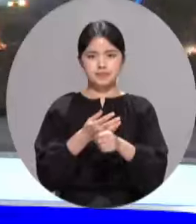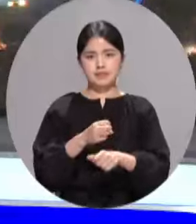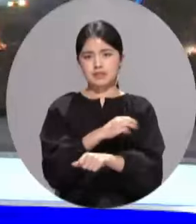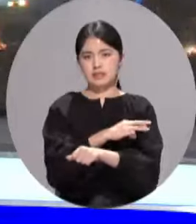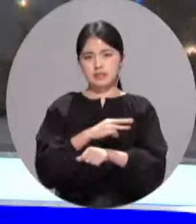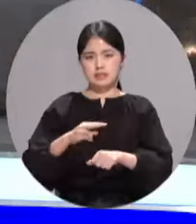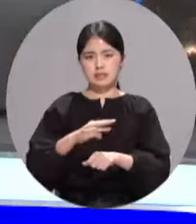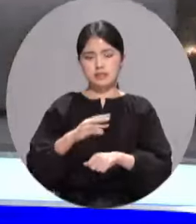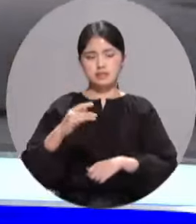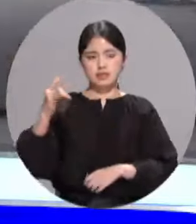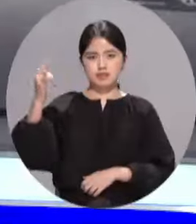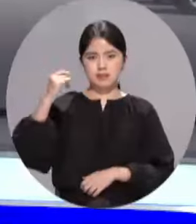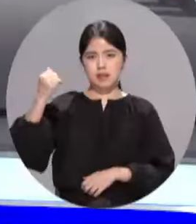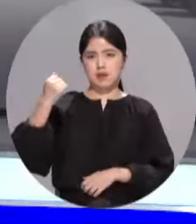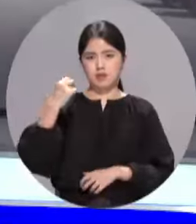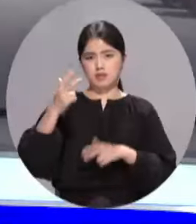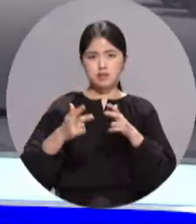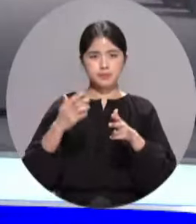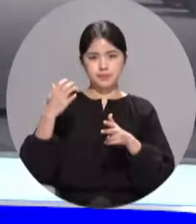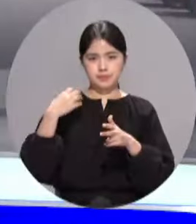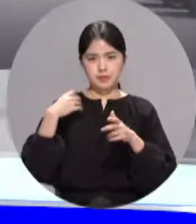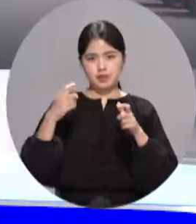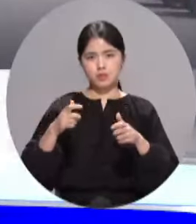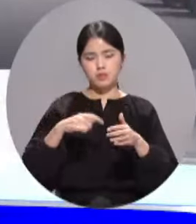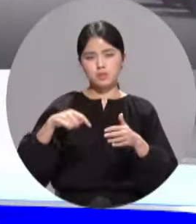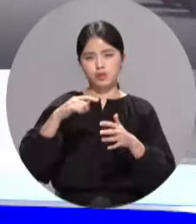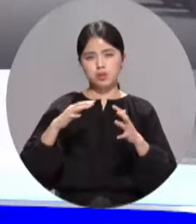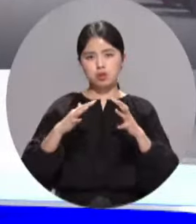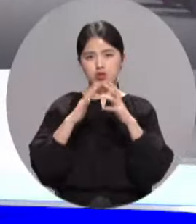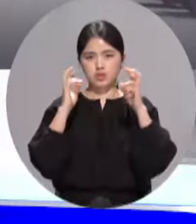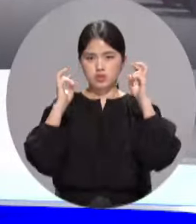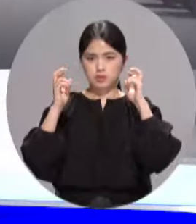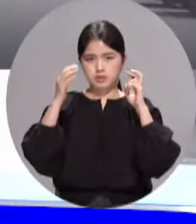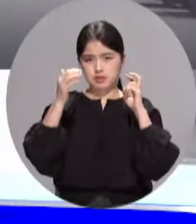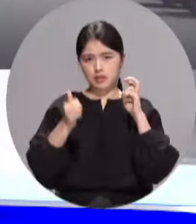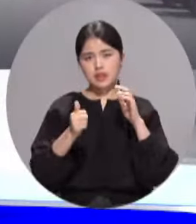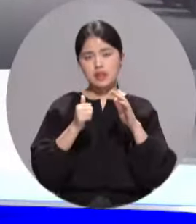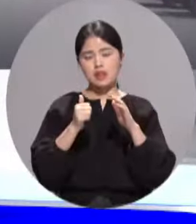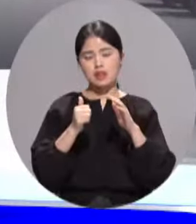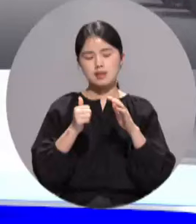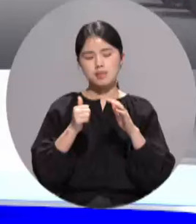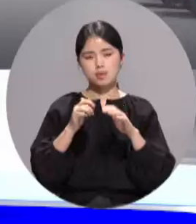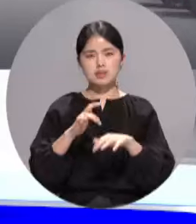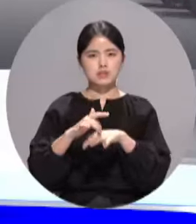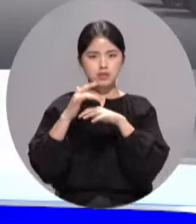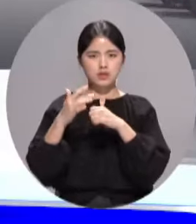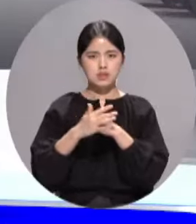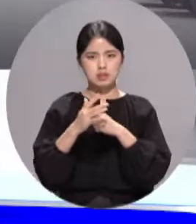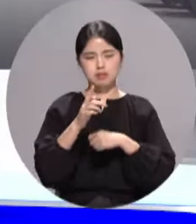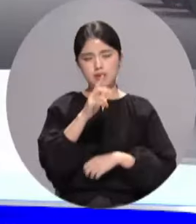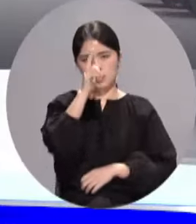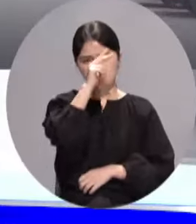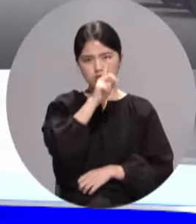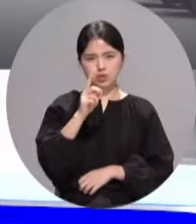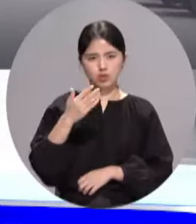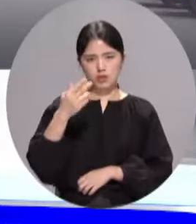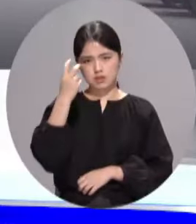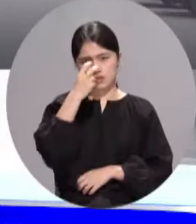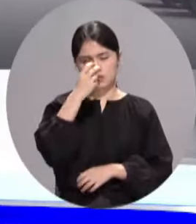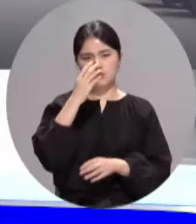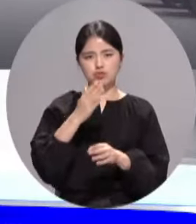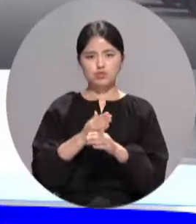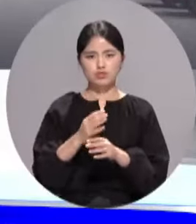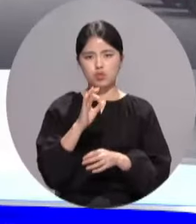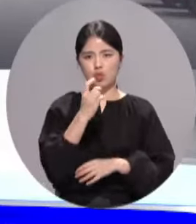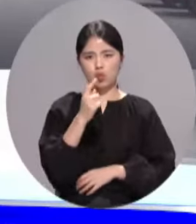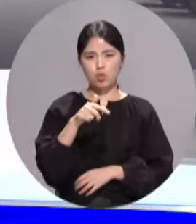세만금 육상 태양광 사업을 맡았던 돈의 한 건설업체 대표가 실종도 경찰과 소방이 수색 작업을 벌리고 있습니다